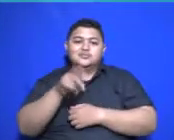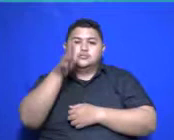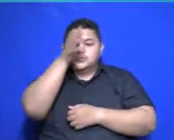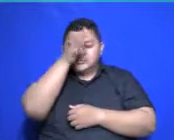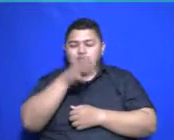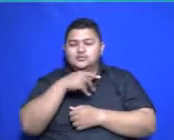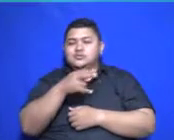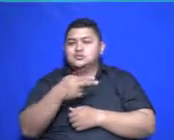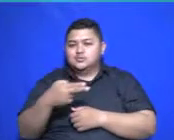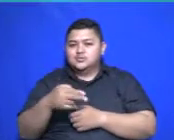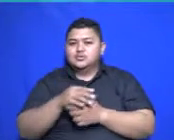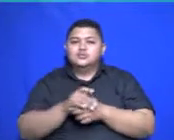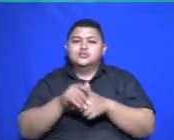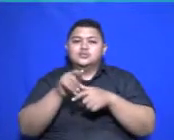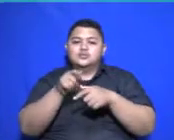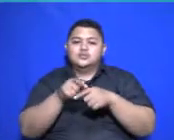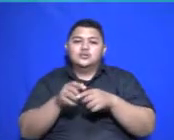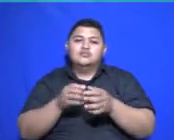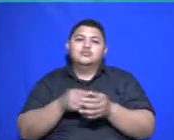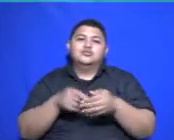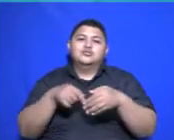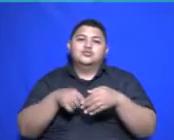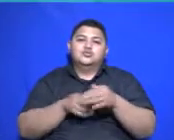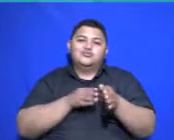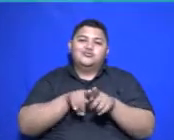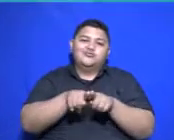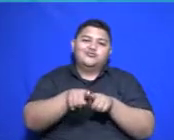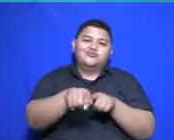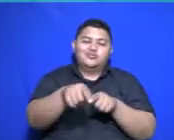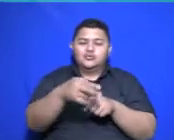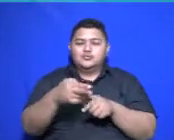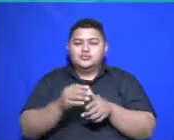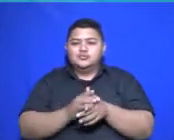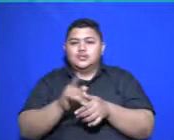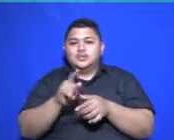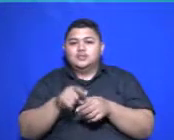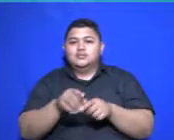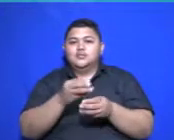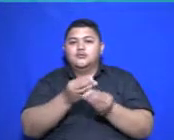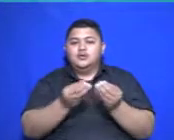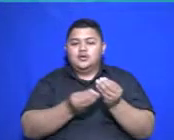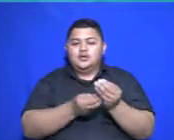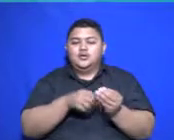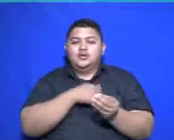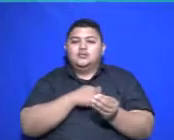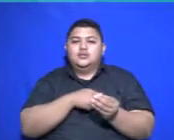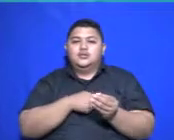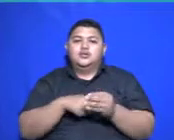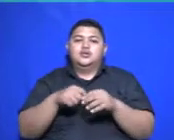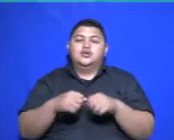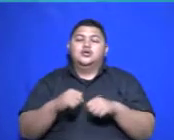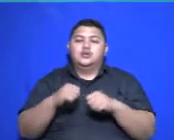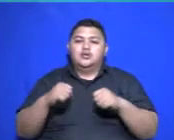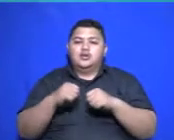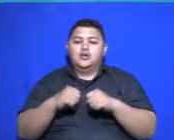Indonesia yang mampu bersaing di dunia internasional. Mewakili Menpora dan Ketua UNESCO yang